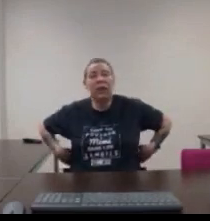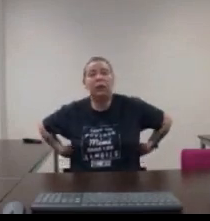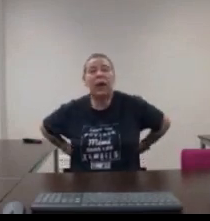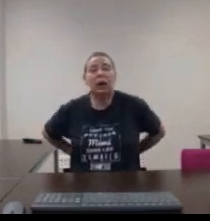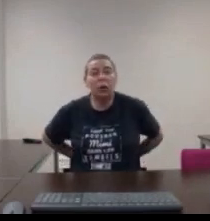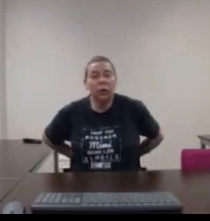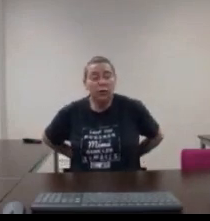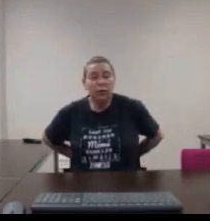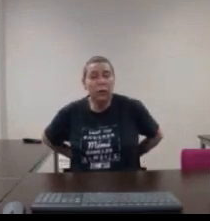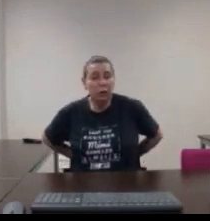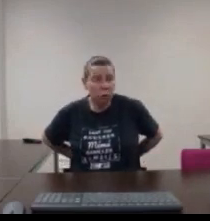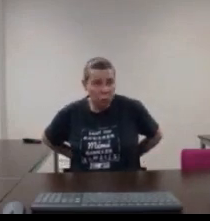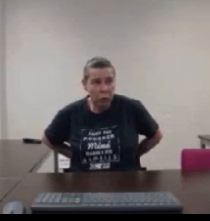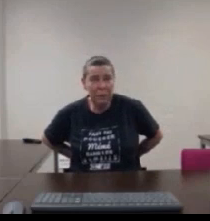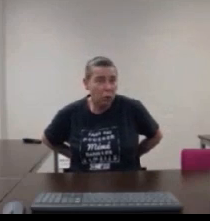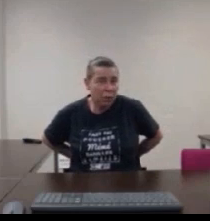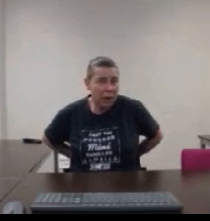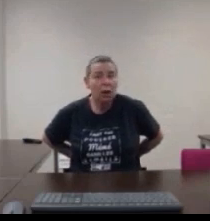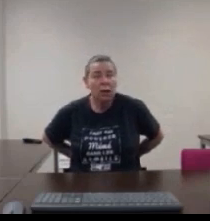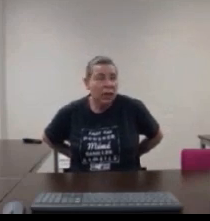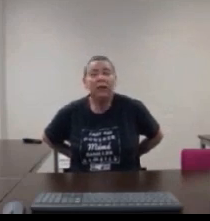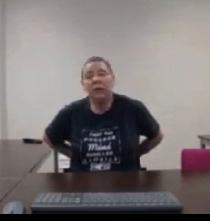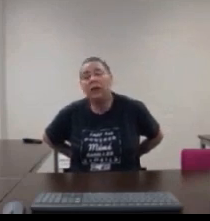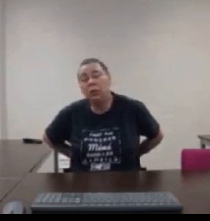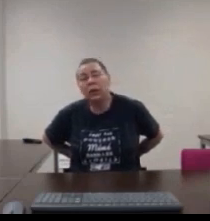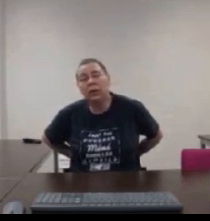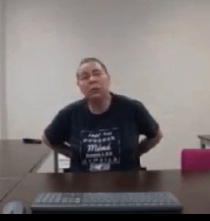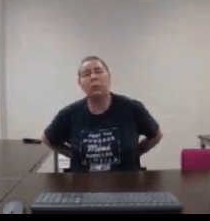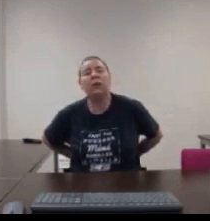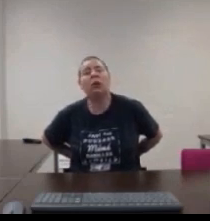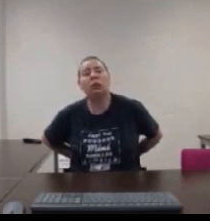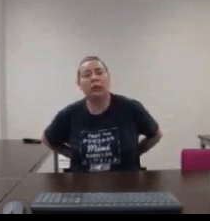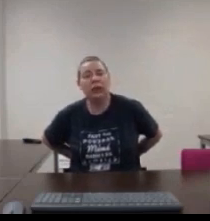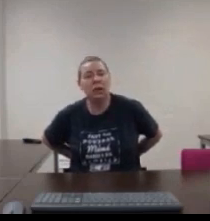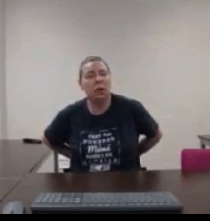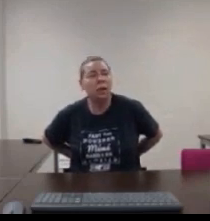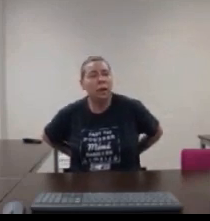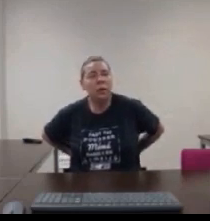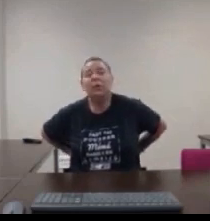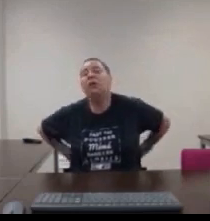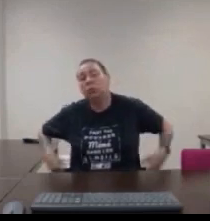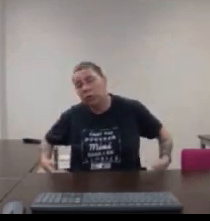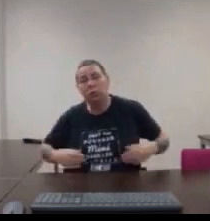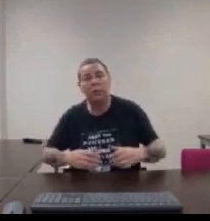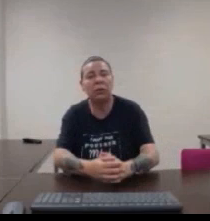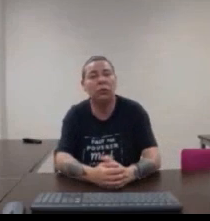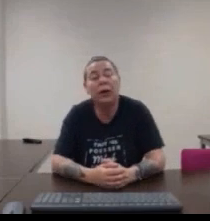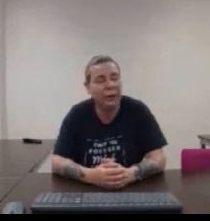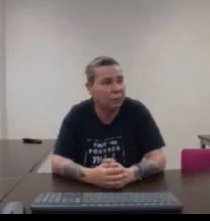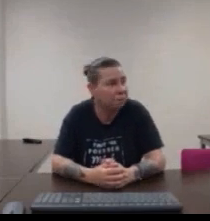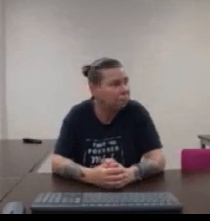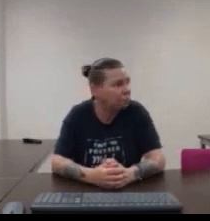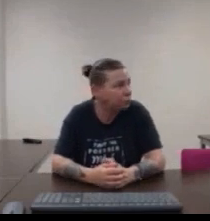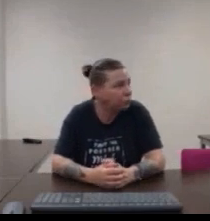vous sentez qu'il y a un creux dans votre dos et que le creux n'est pas comblé, il existe des coussins qui peuvent se mettre dans le dos aussi, au même titre que ceux qu'on peut mettre